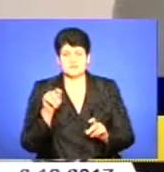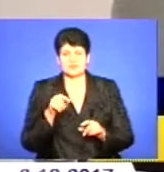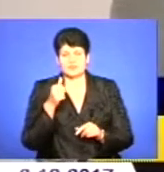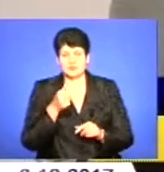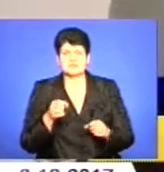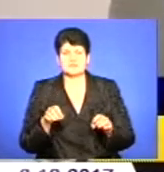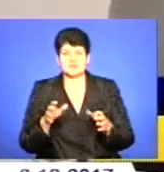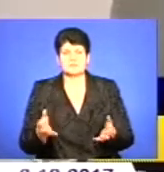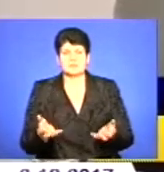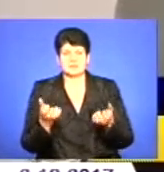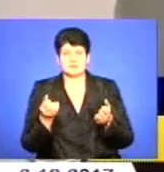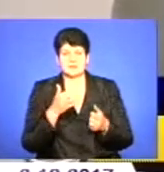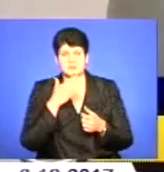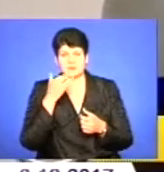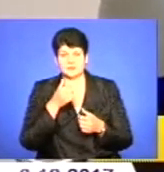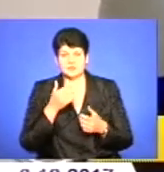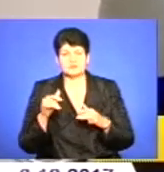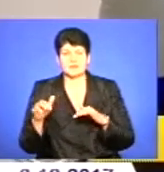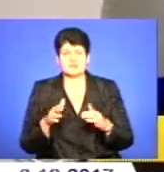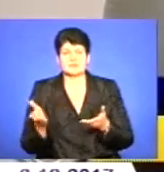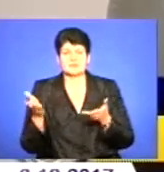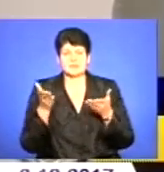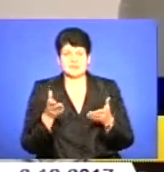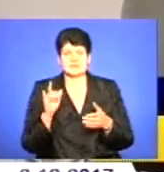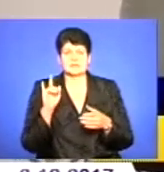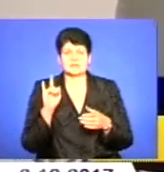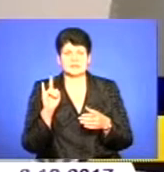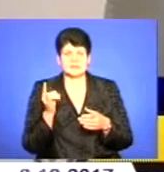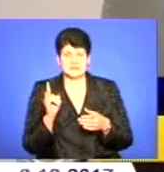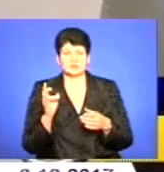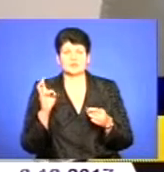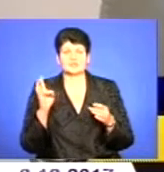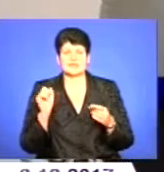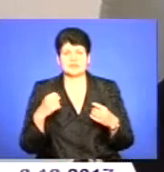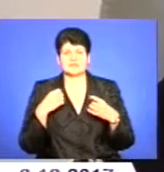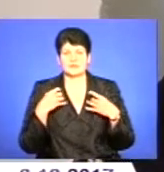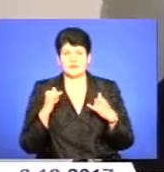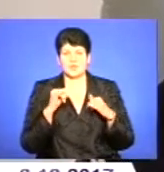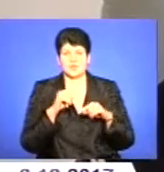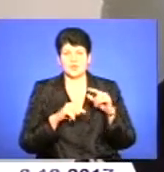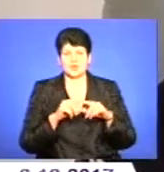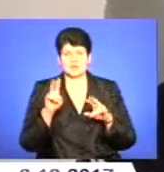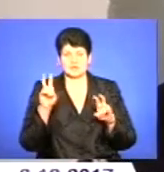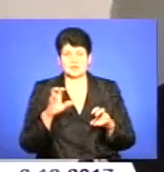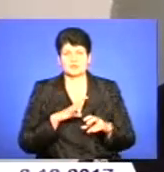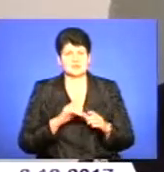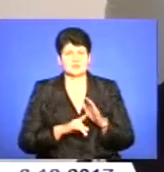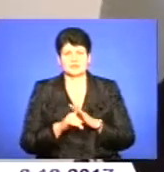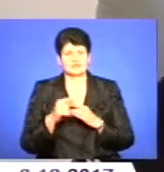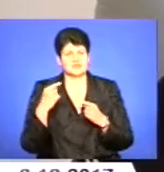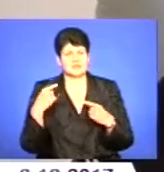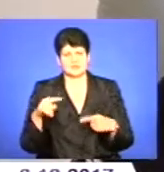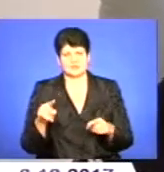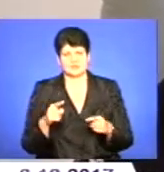підтримати багаторічну акцію «Запроси дитину на свята у родину», яка була започаткована іншою громадською організацією